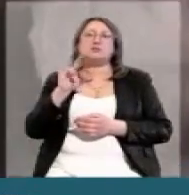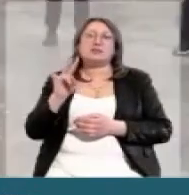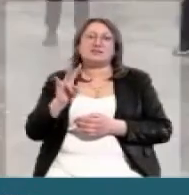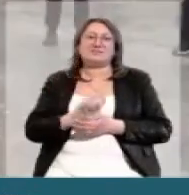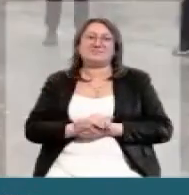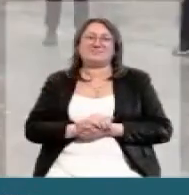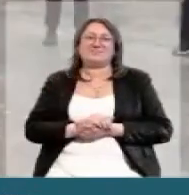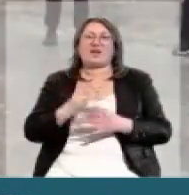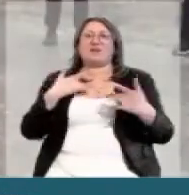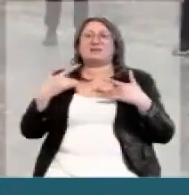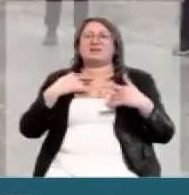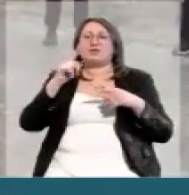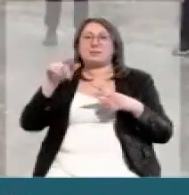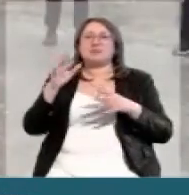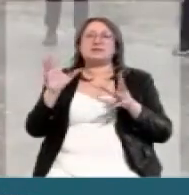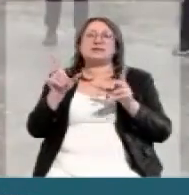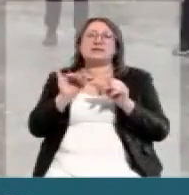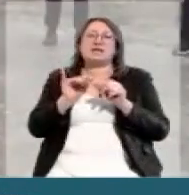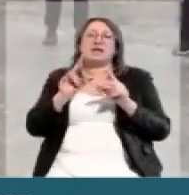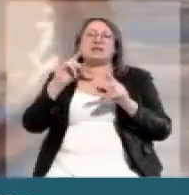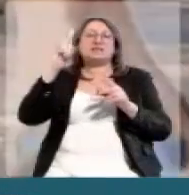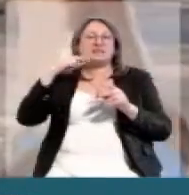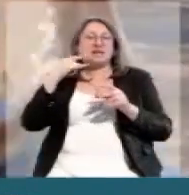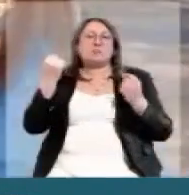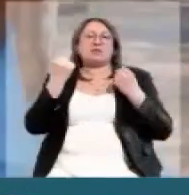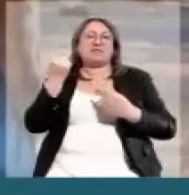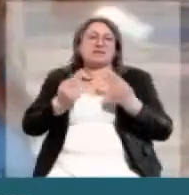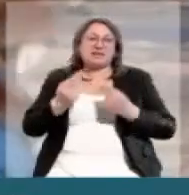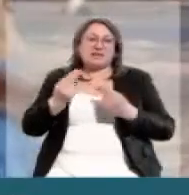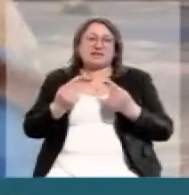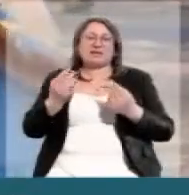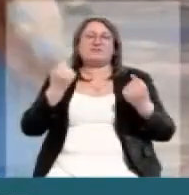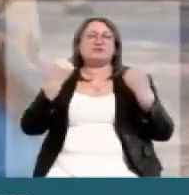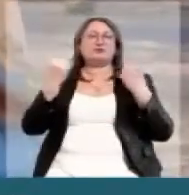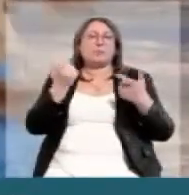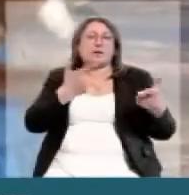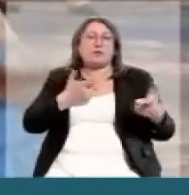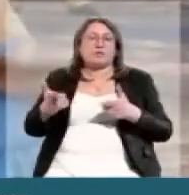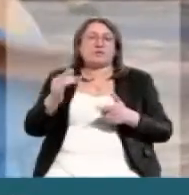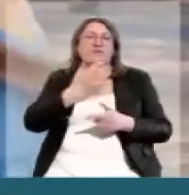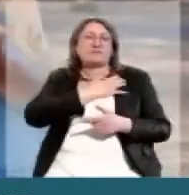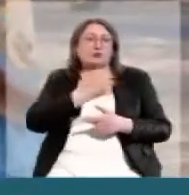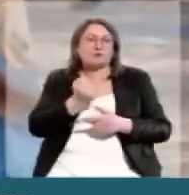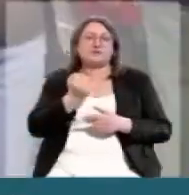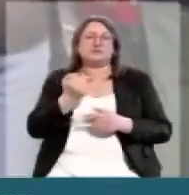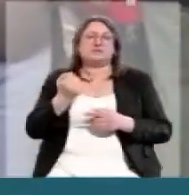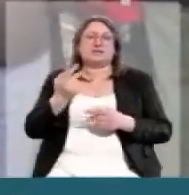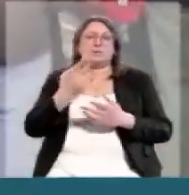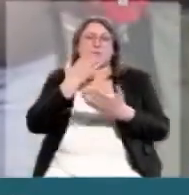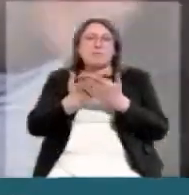болсын. Концертные номера сопровождали национальные спортивные игры. Физическую подготовку и выносливость, как